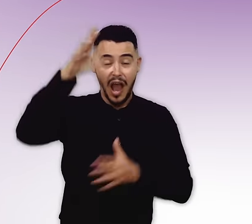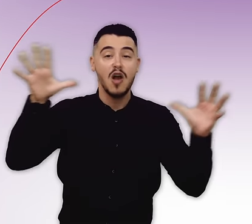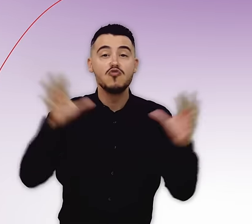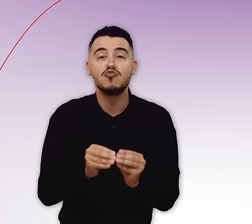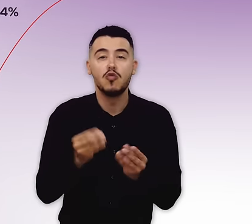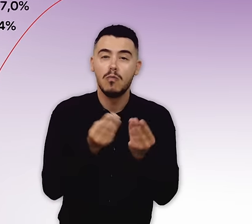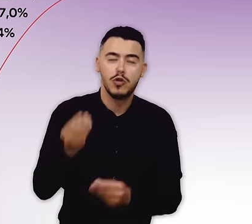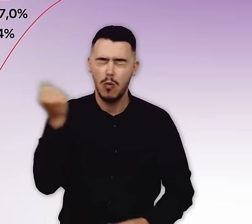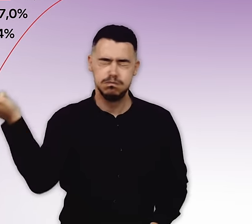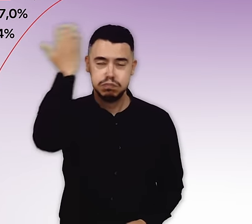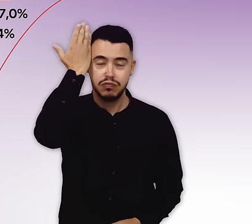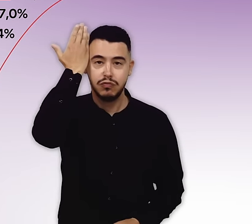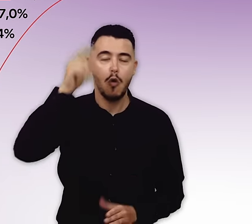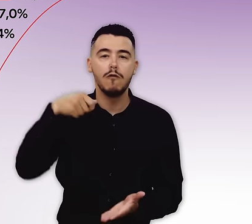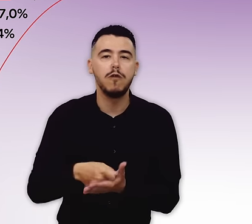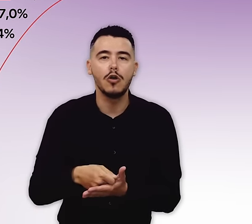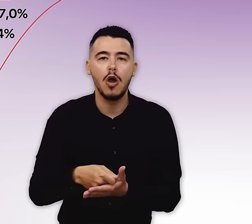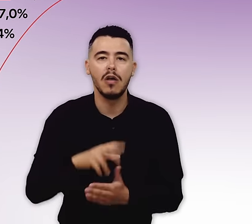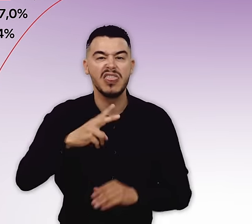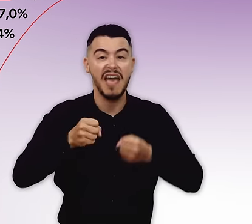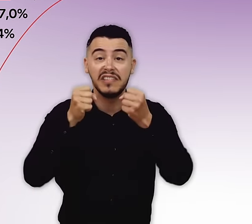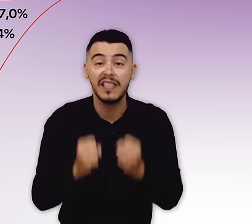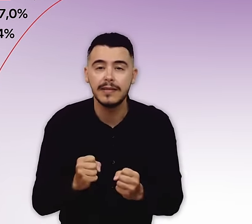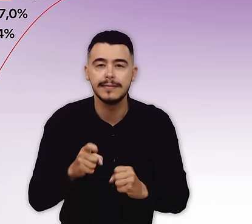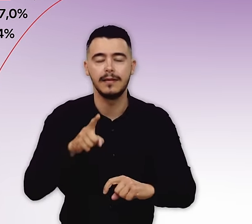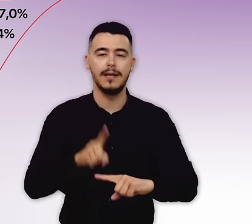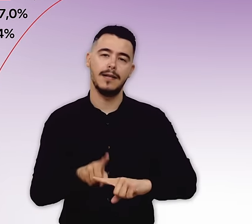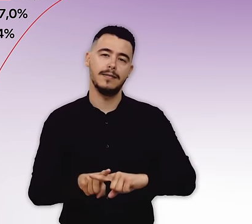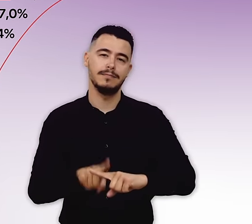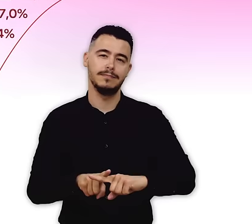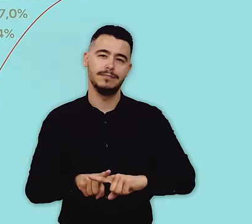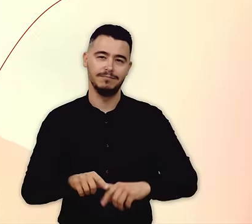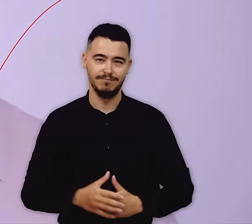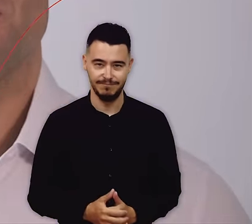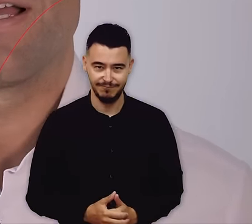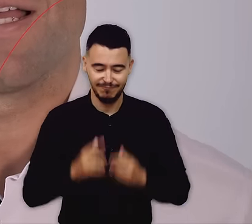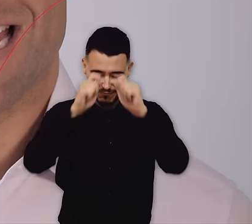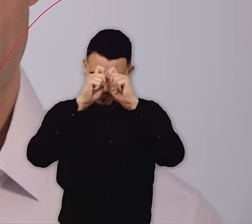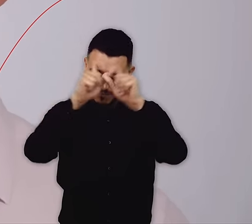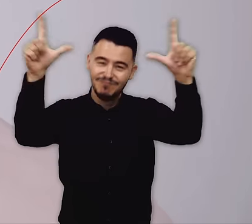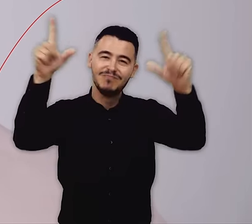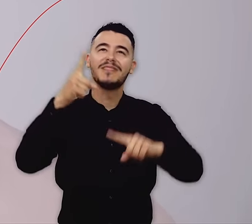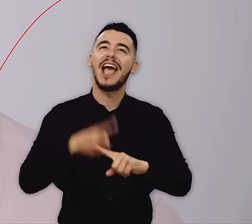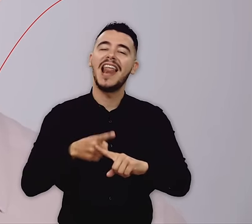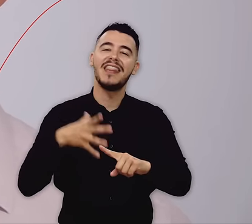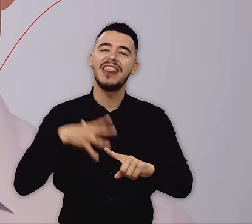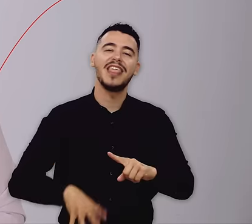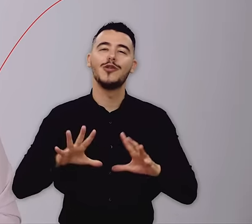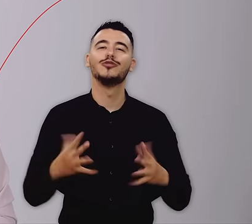δεύτερη στην Ευρώπη. Γίναμε Σουηδία, αλλά μόνο στους φόρους. Η Ελλάδα που